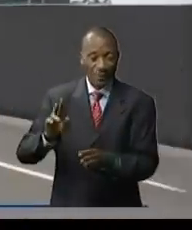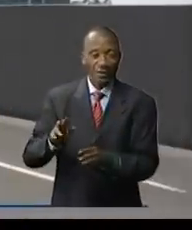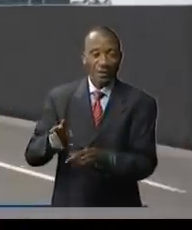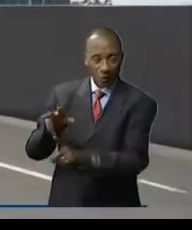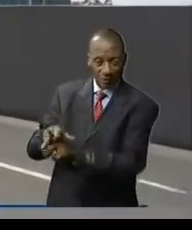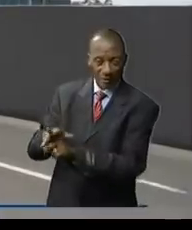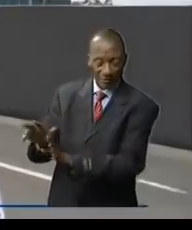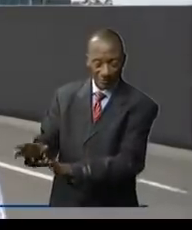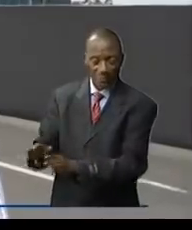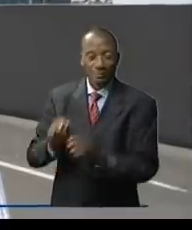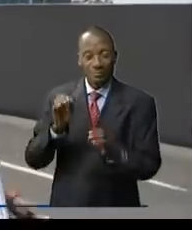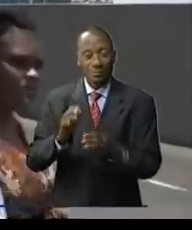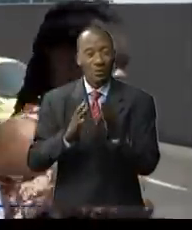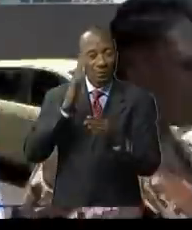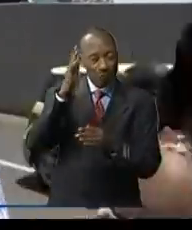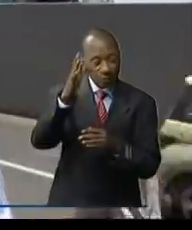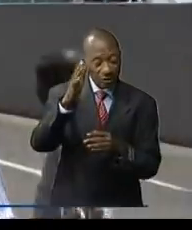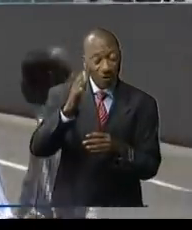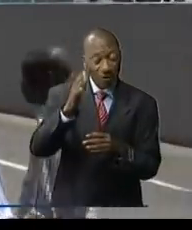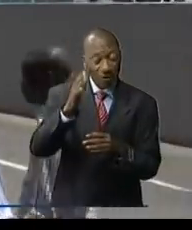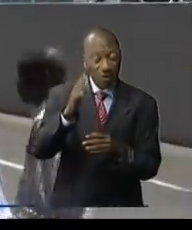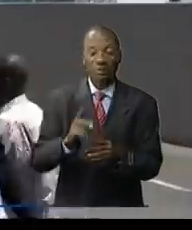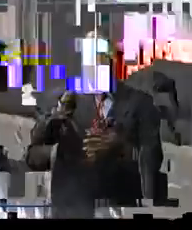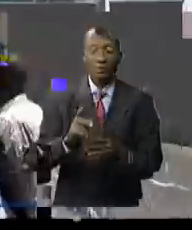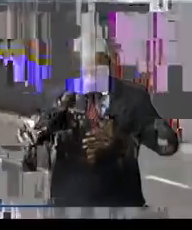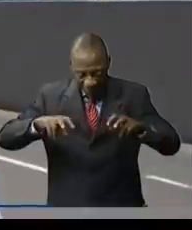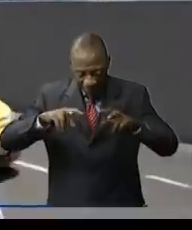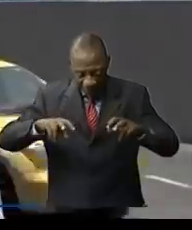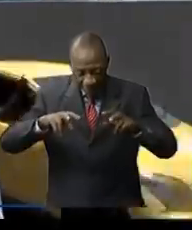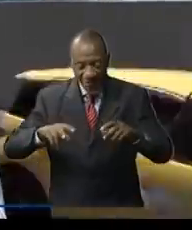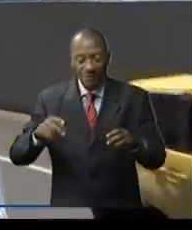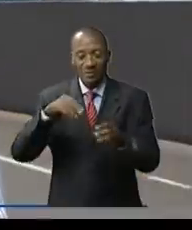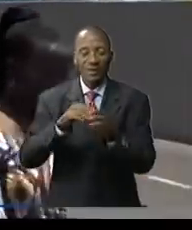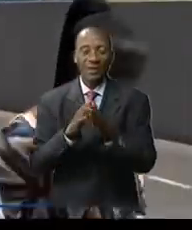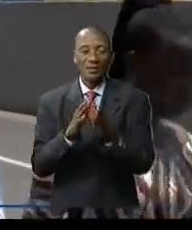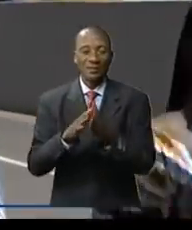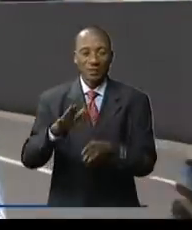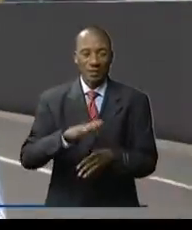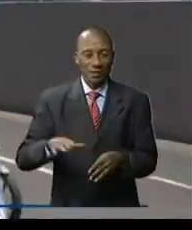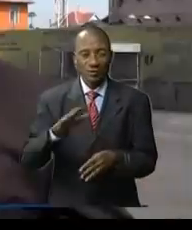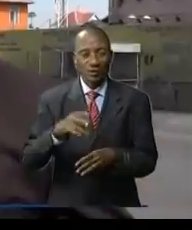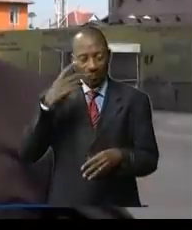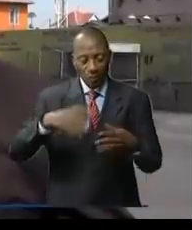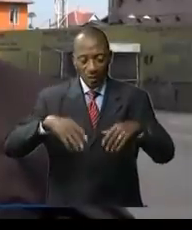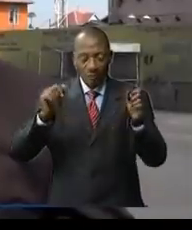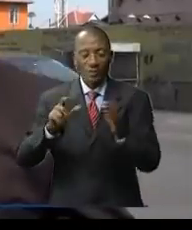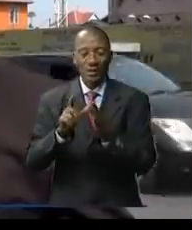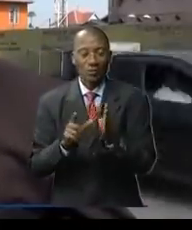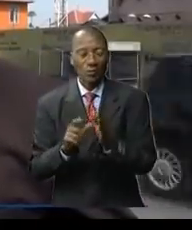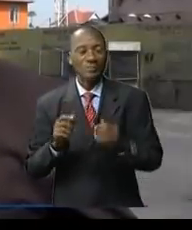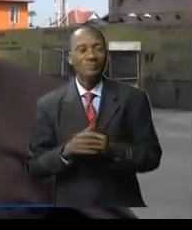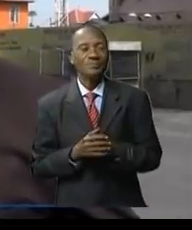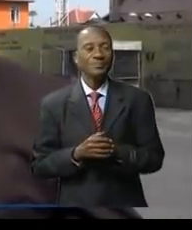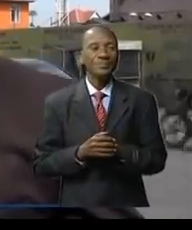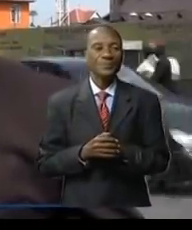opportun, ils vont devoir traiter ça au niveau de l'Assemblée pour faire un point de vue du droit afin de pouvoir adopter cette loi. Je dirais par rapport à cette